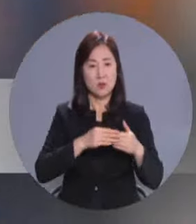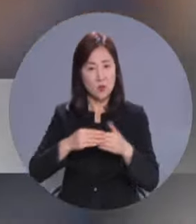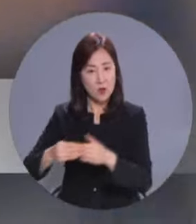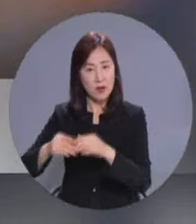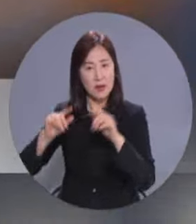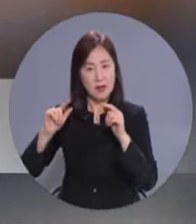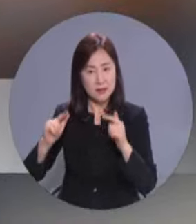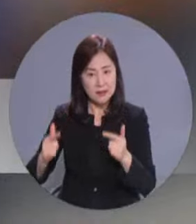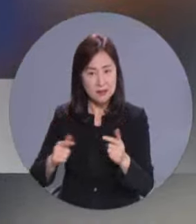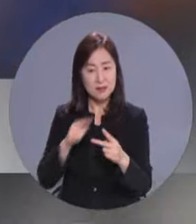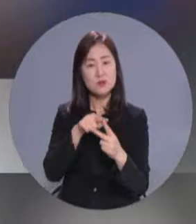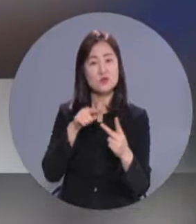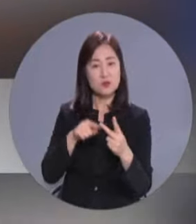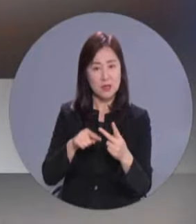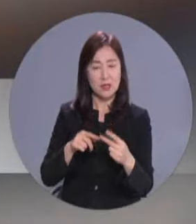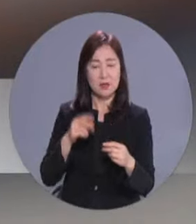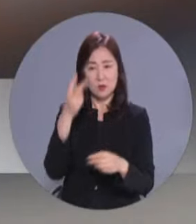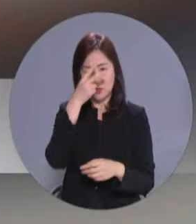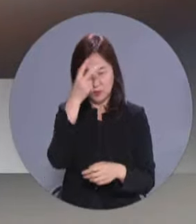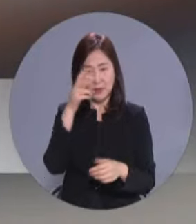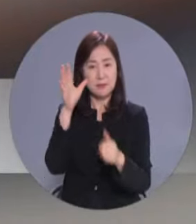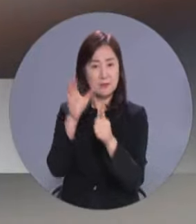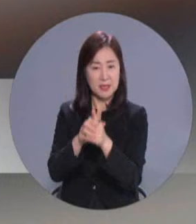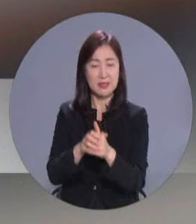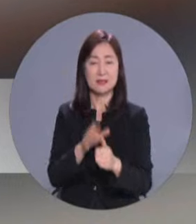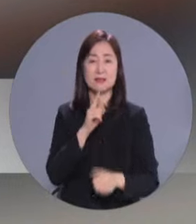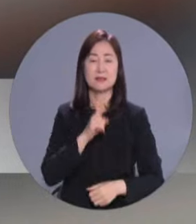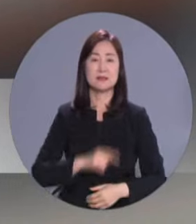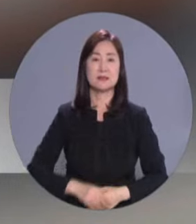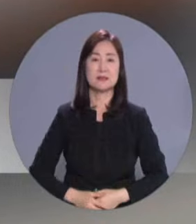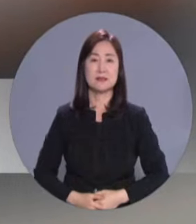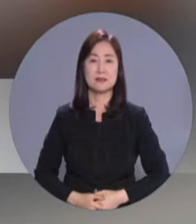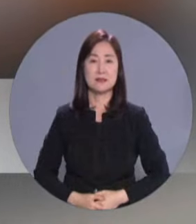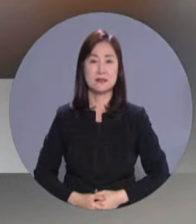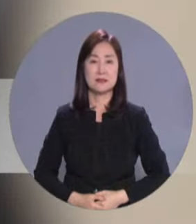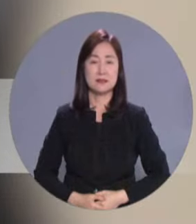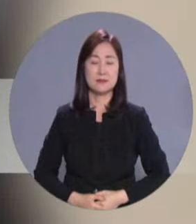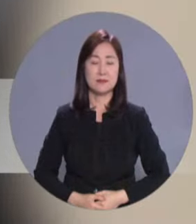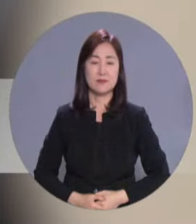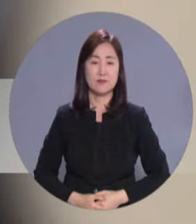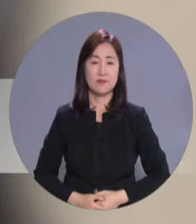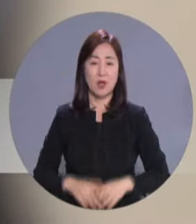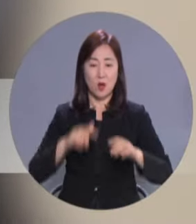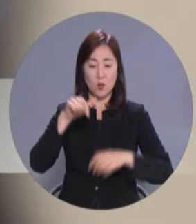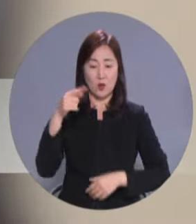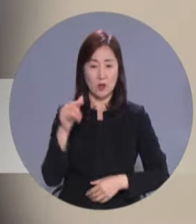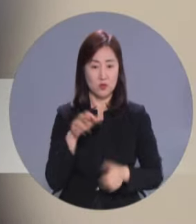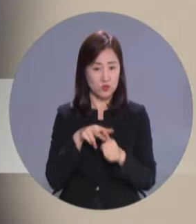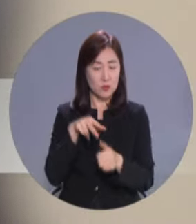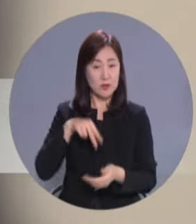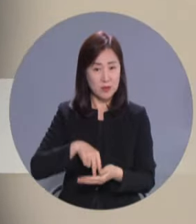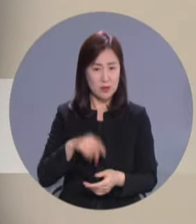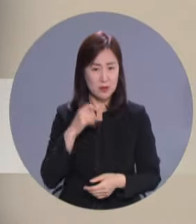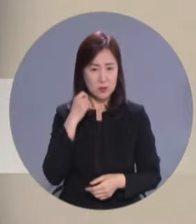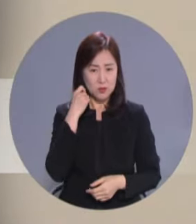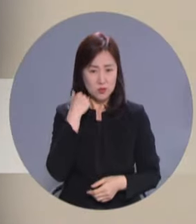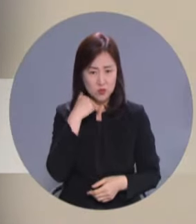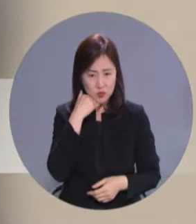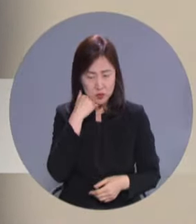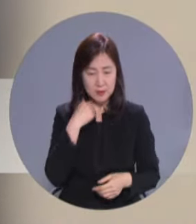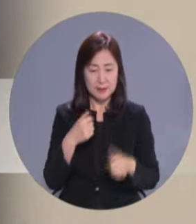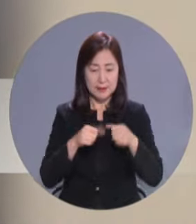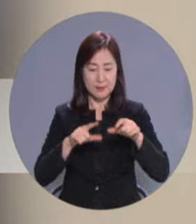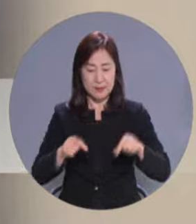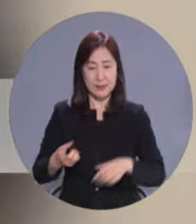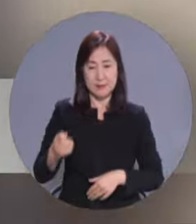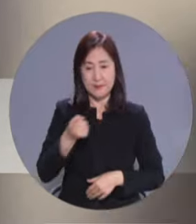것인지 조사해 달라며 여수 경찰서의 고발장을 제출했습니다 권후보는 또 특정인이 노인들의 신분증을